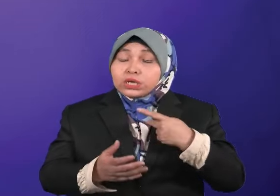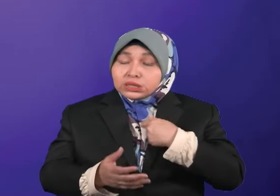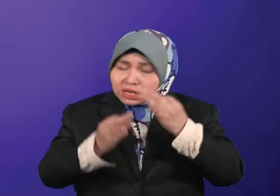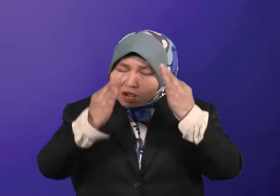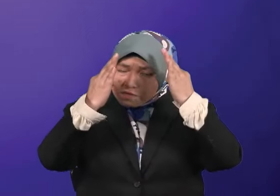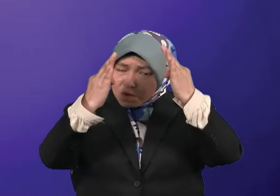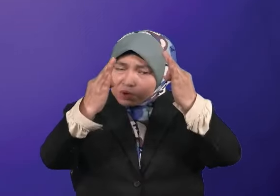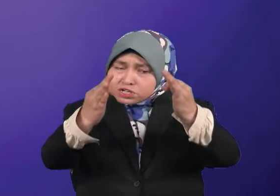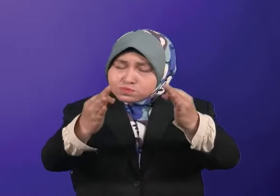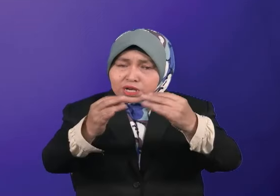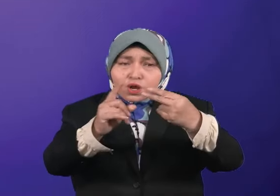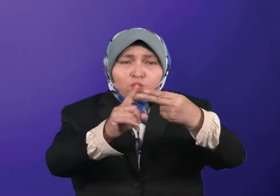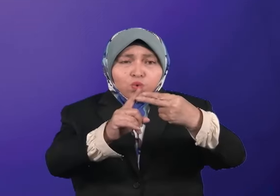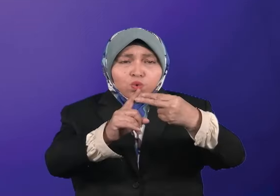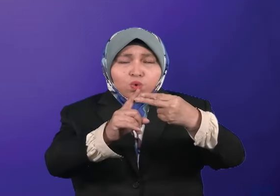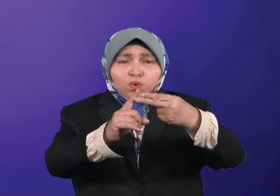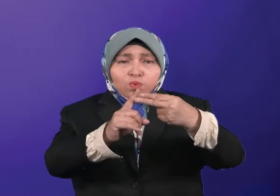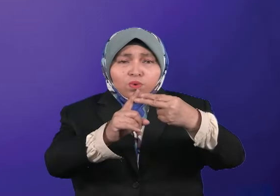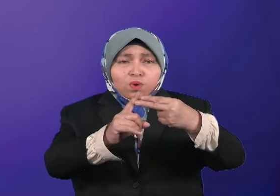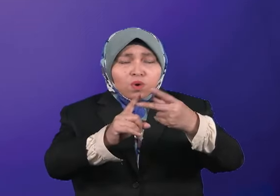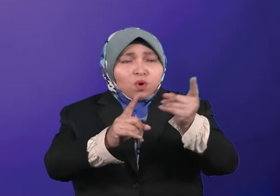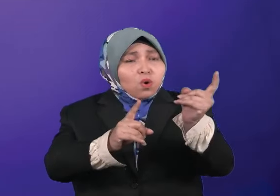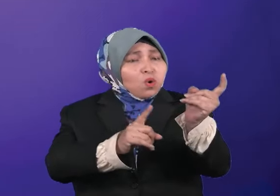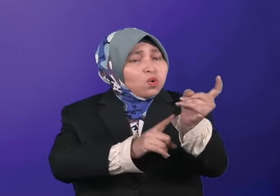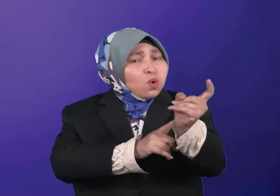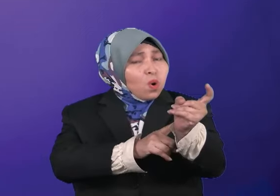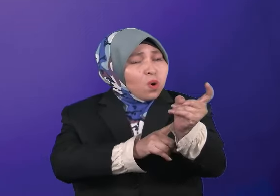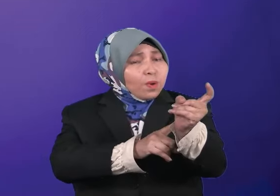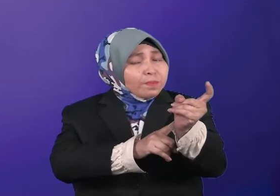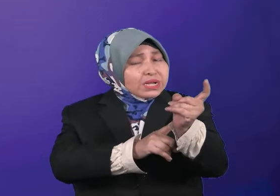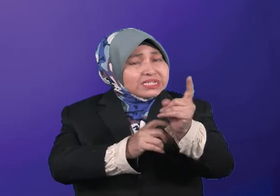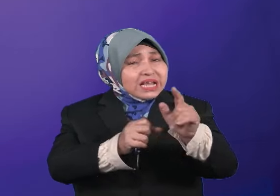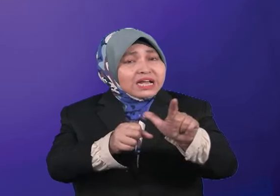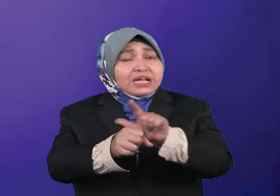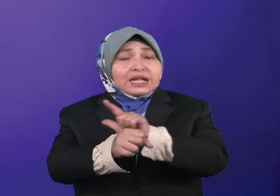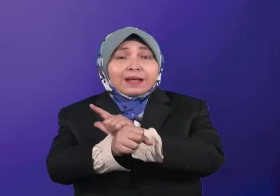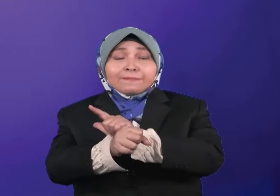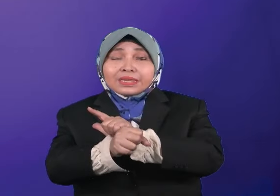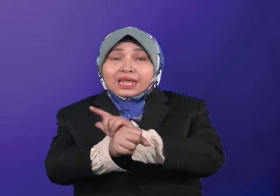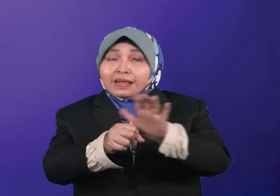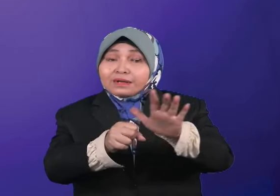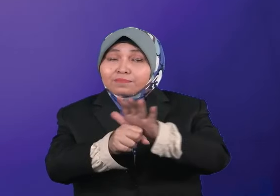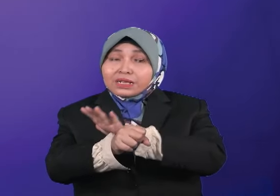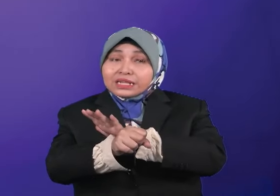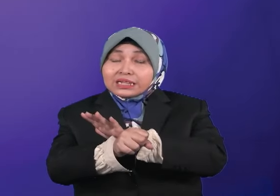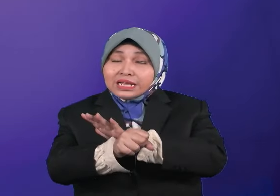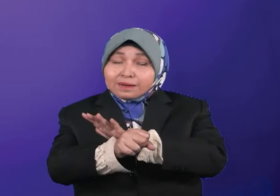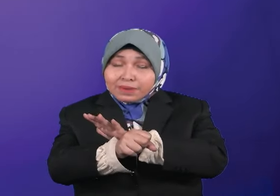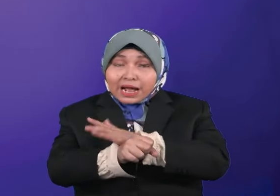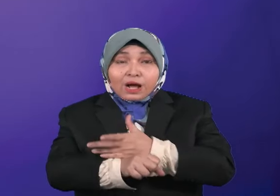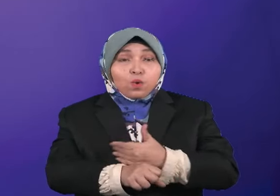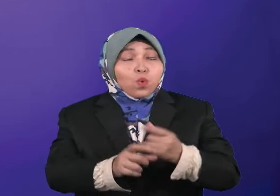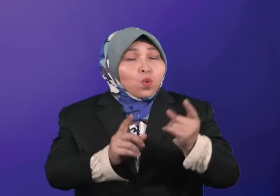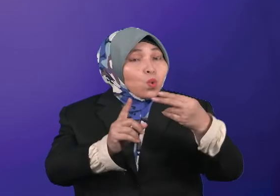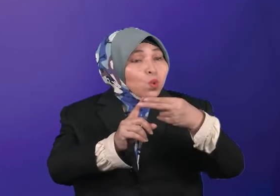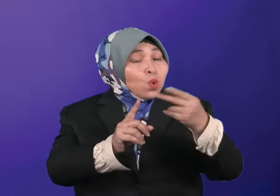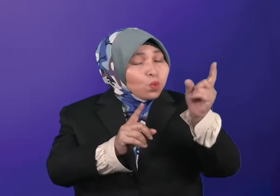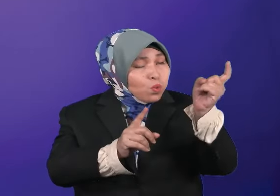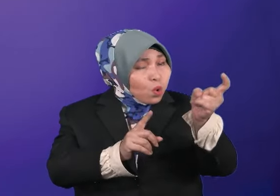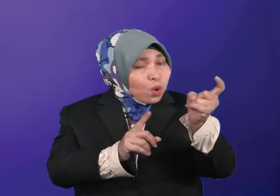fokuskan kepada huruf huruf Ra, menyempurnakan sebutan huruf Ra dalam ayat yang kita baca tadi, fokus